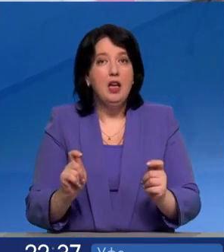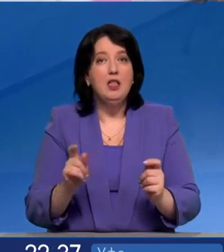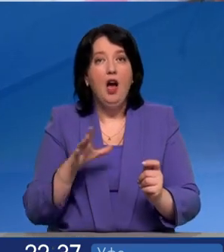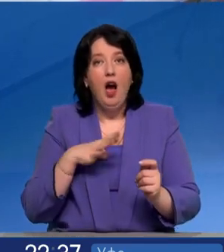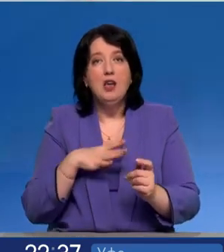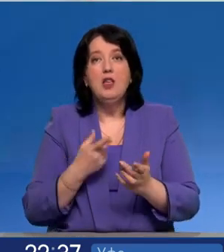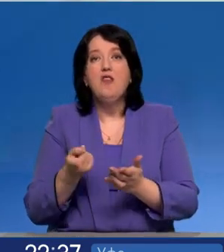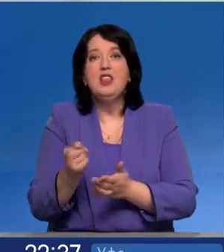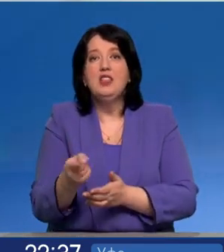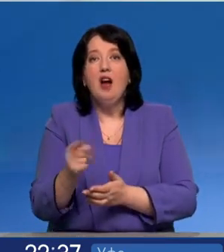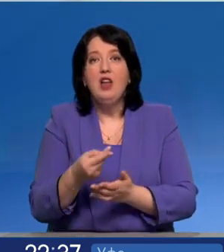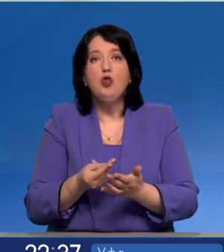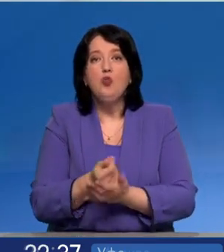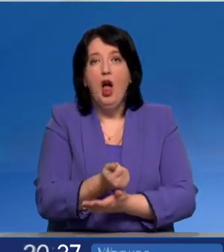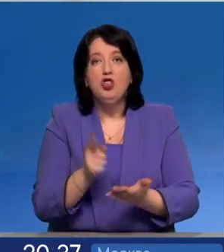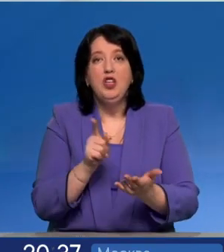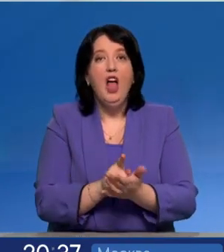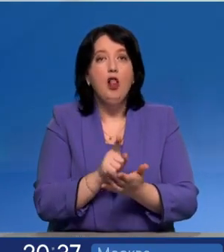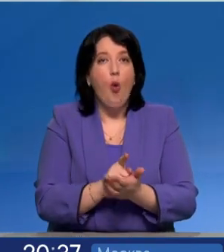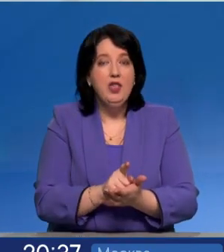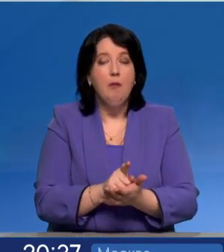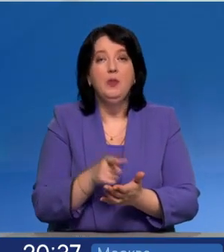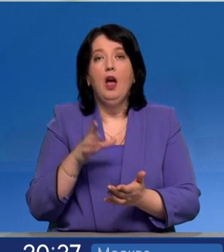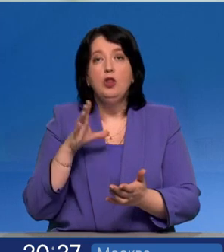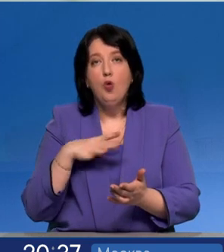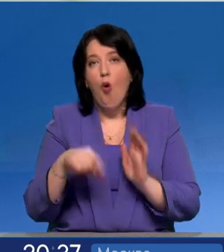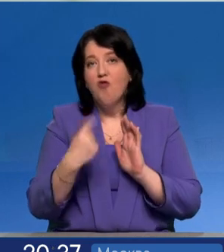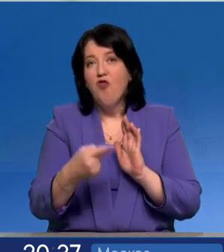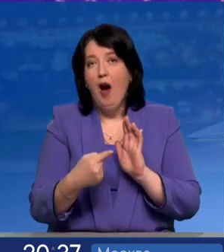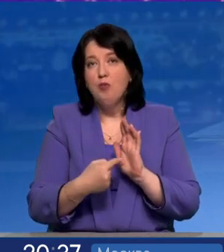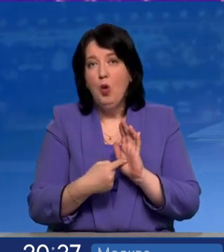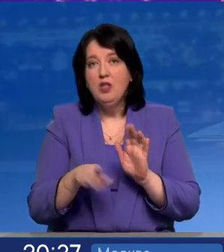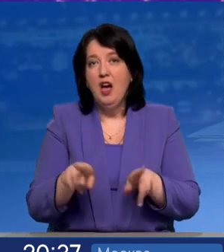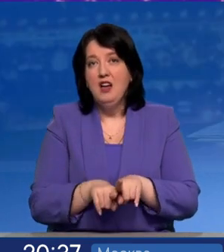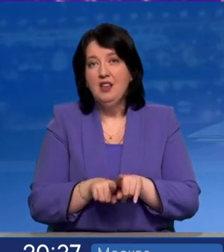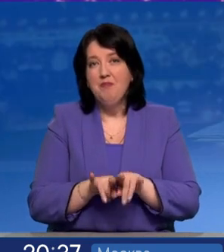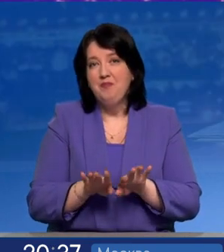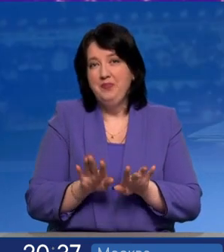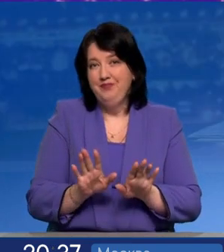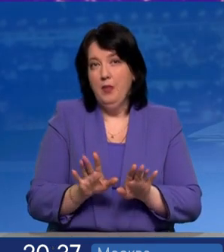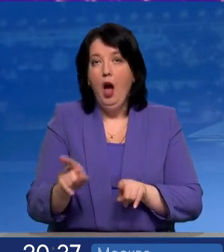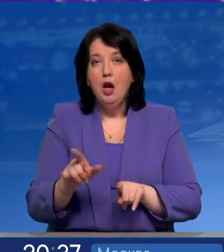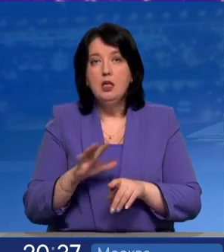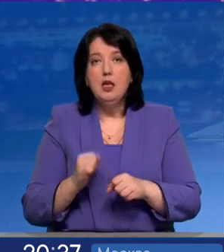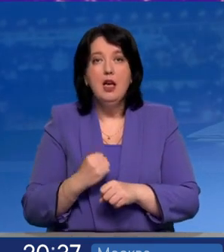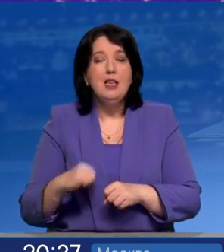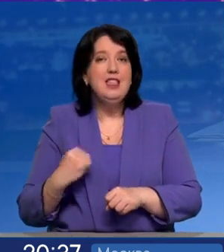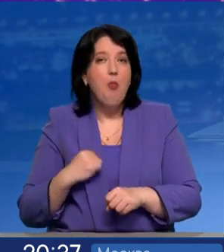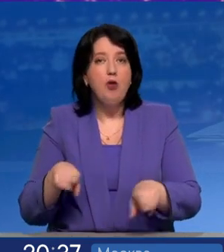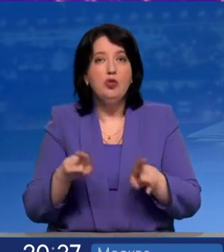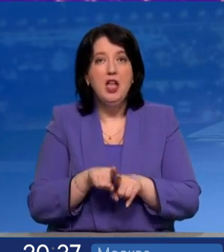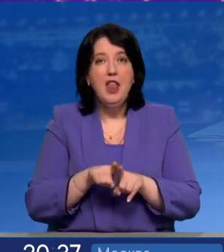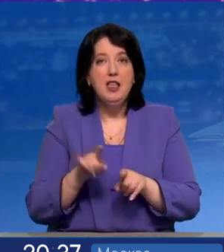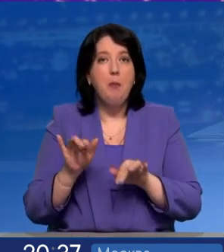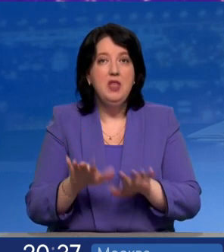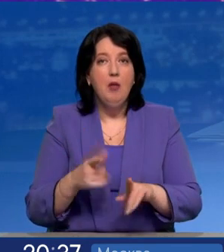заставляет платить налоги. Вопрос, во-первых, ну, как сказать, в брезгливости, да, вот они же таким делом занимаются, и этим пополнять, за счет